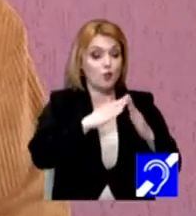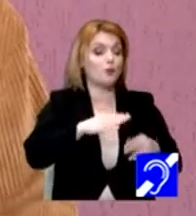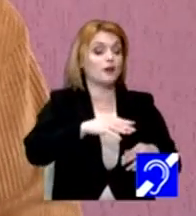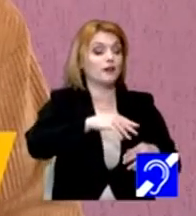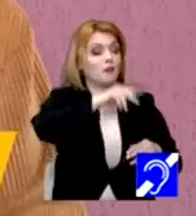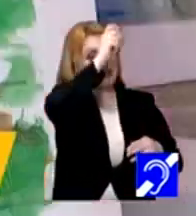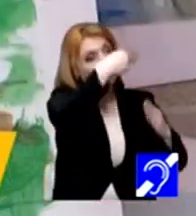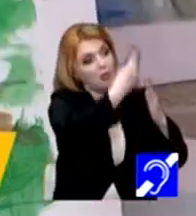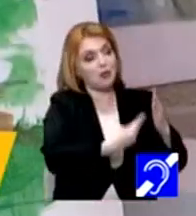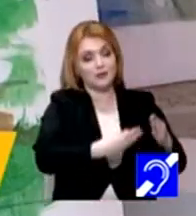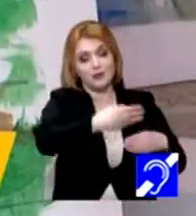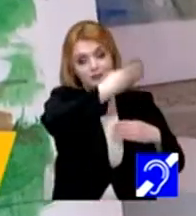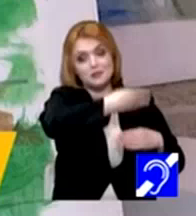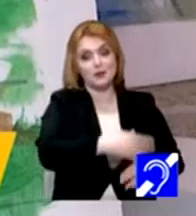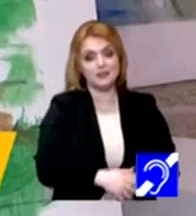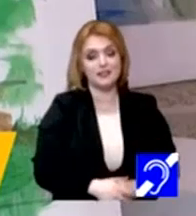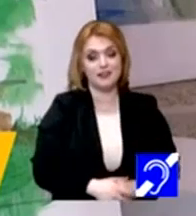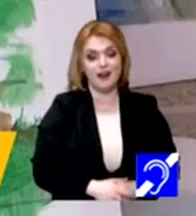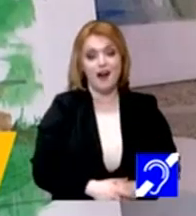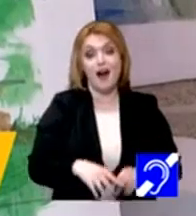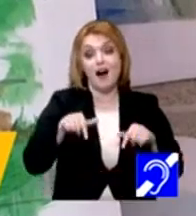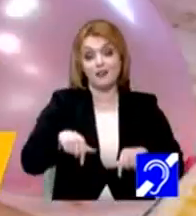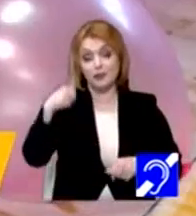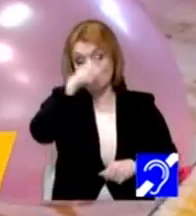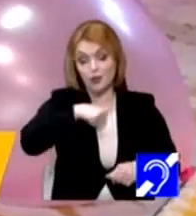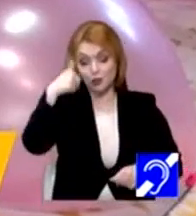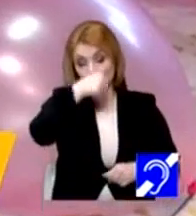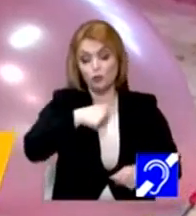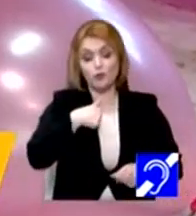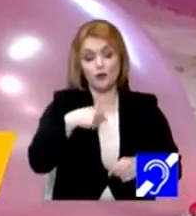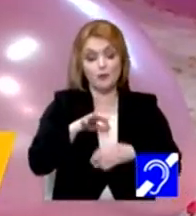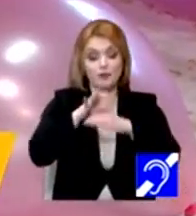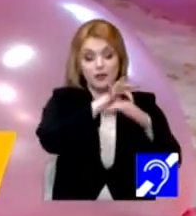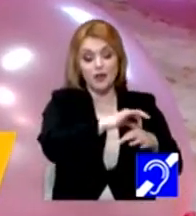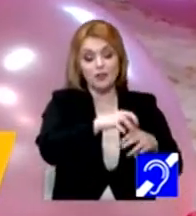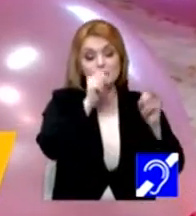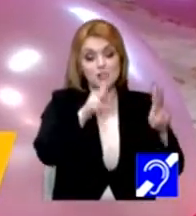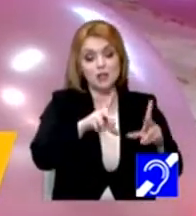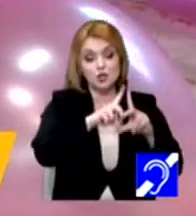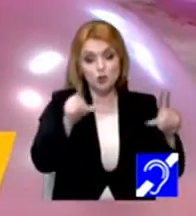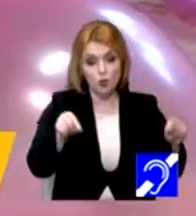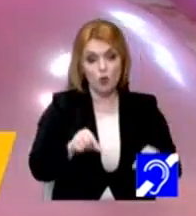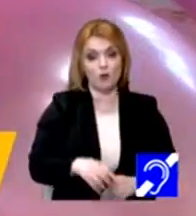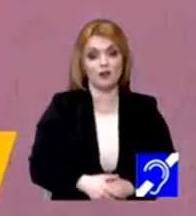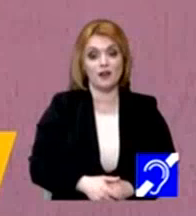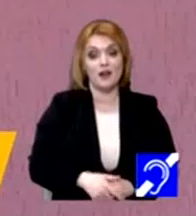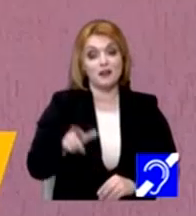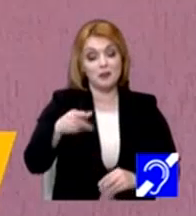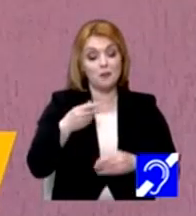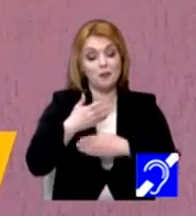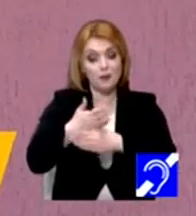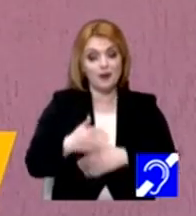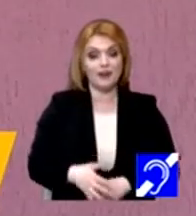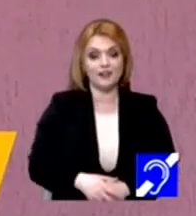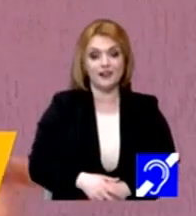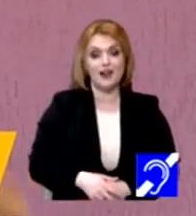la o școală cu o profesoară foarte, foarte bună, foarte talentată și ea a ajutat-o să-și descopere talentul. Poate nu spune